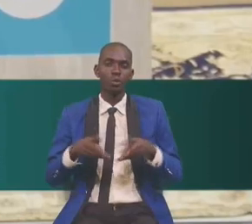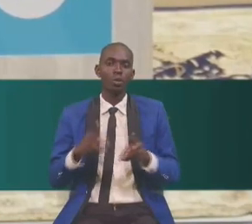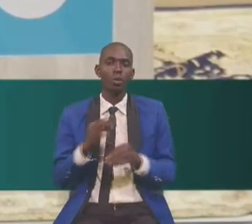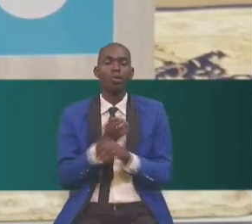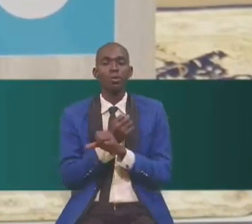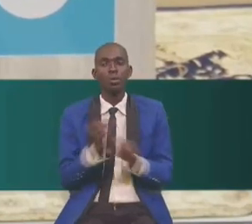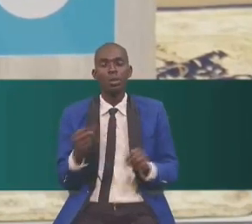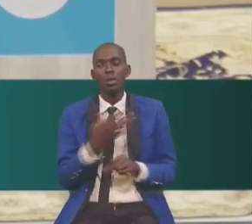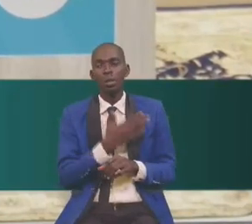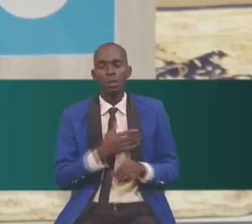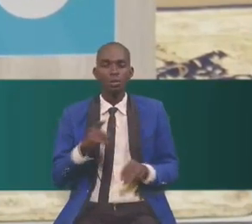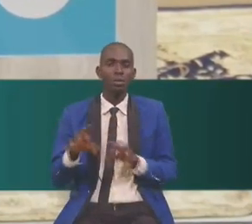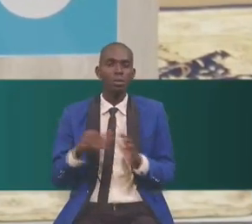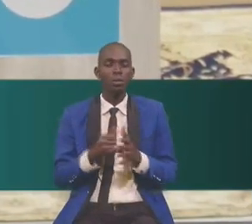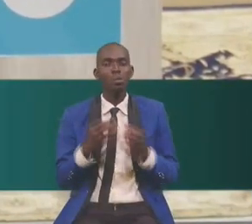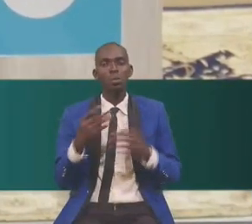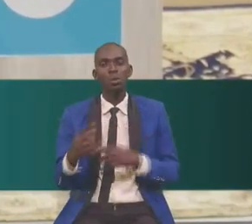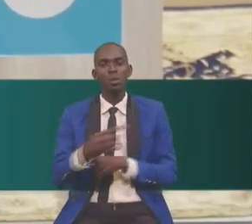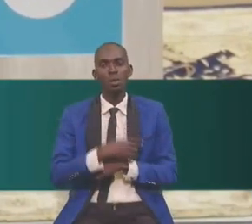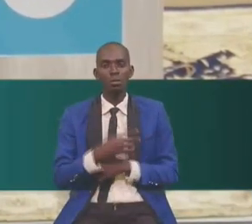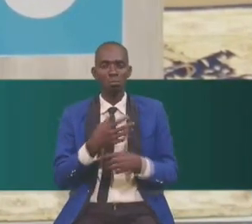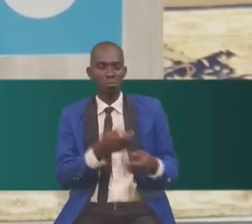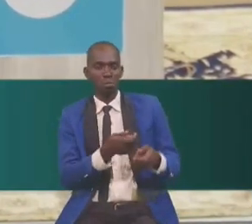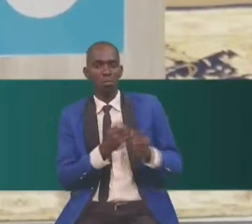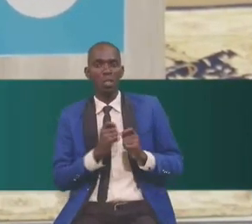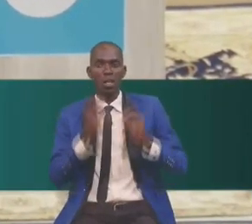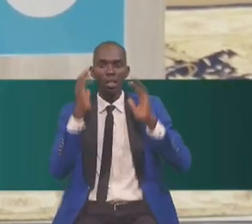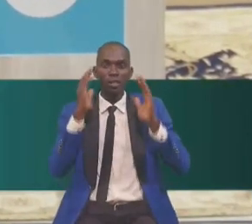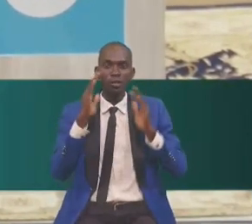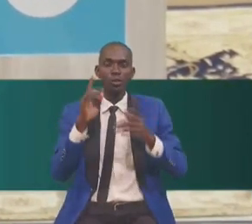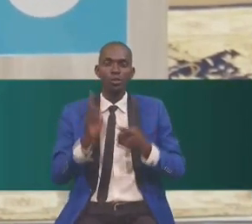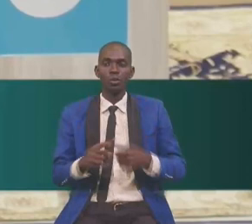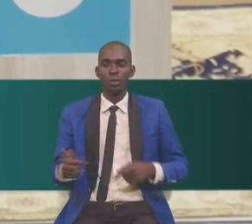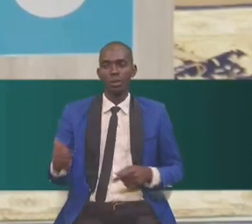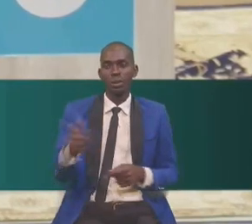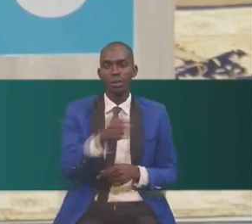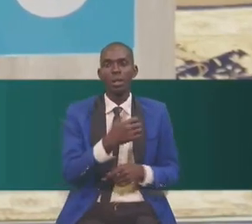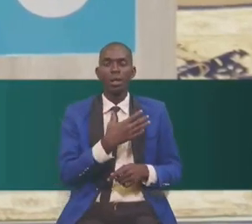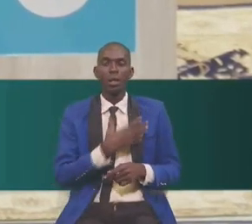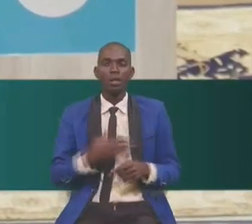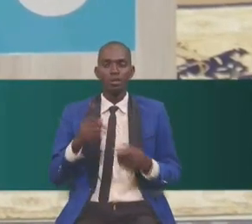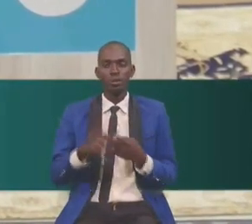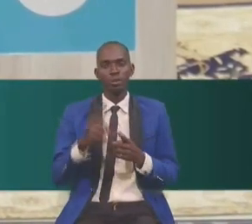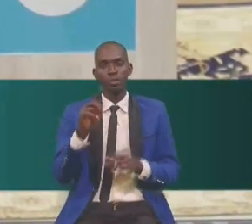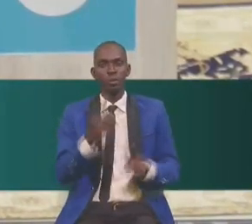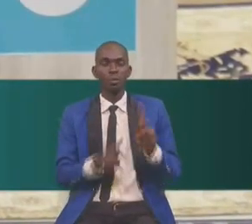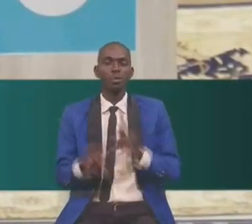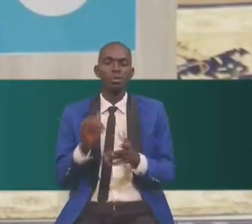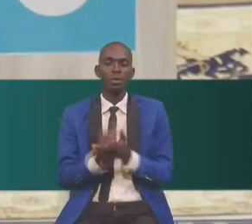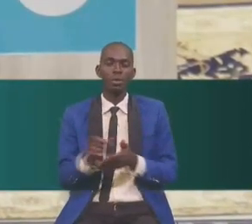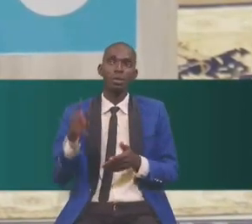Et elle le faisait pendant plusieurs jours, détournant l'attention des gens vers elle et vers ceux qu'elle